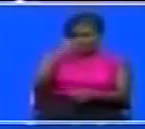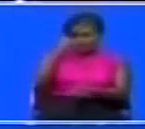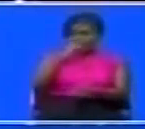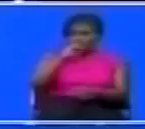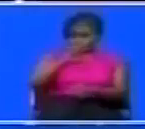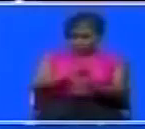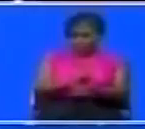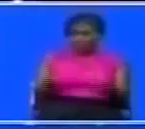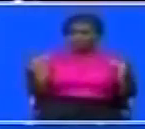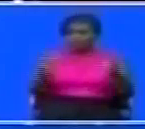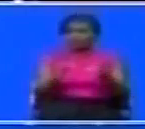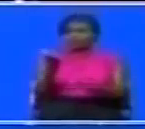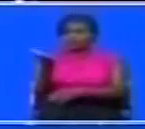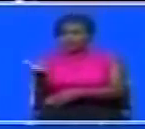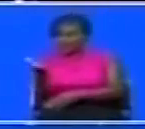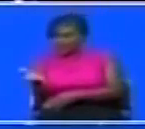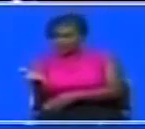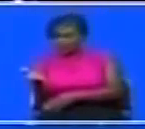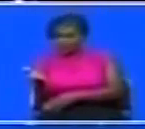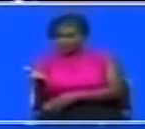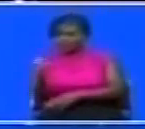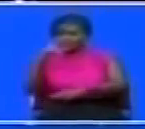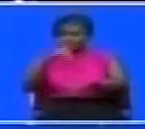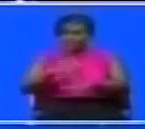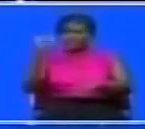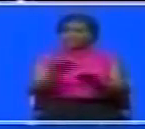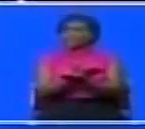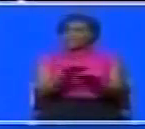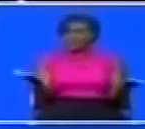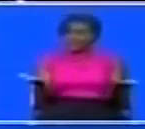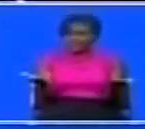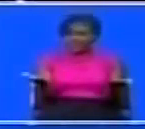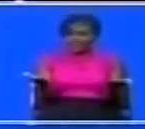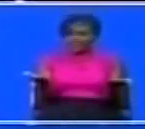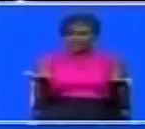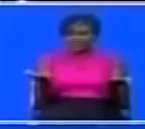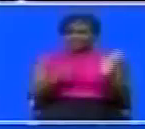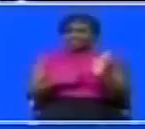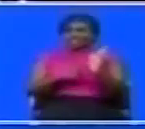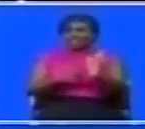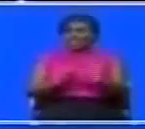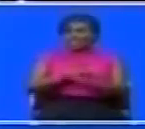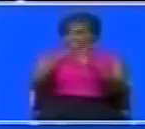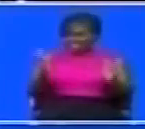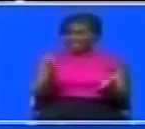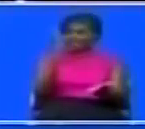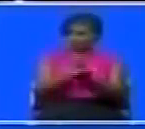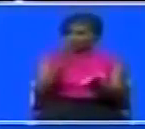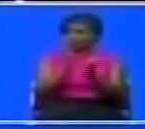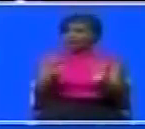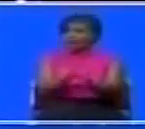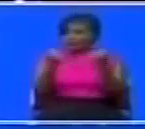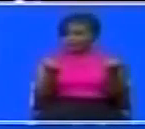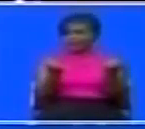tunahakikishia wakaaji wa pale kwamba adhara yoyote ambayo itaidhirika kwamba ni kweli